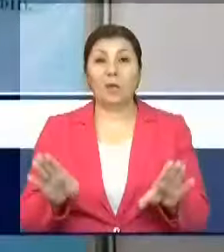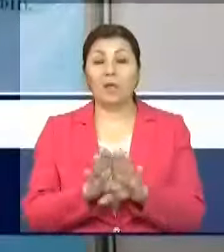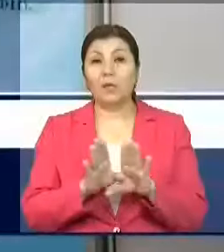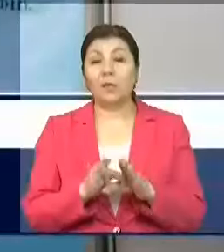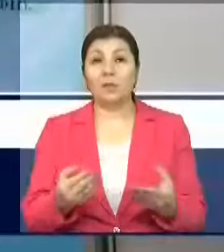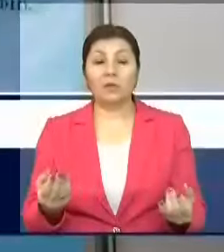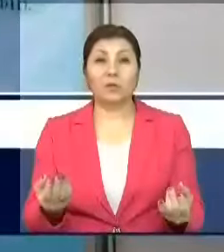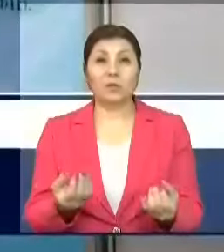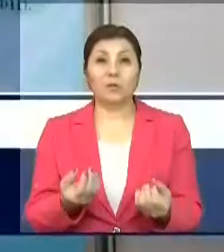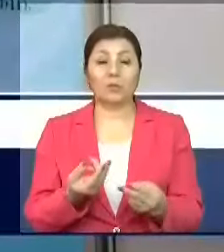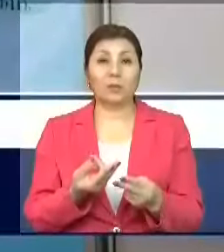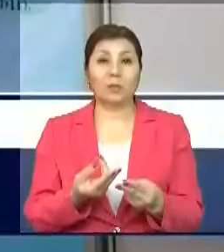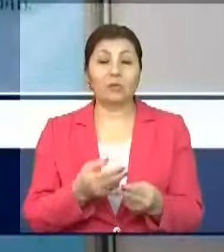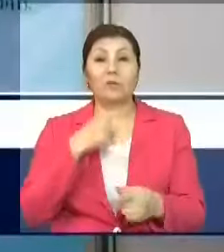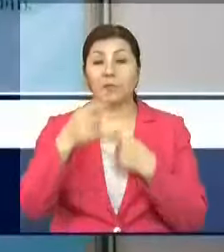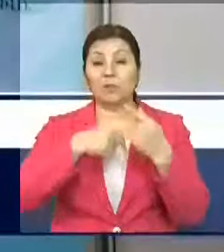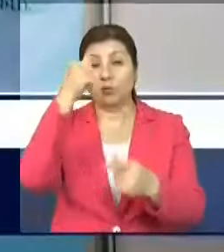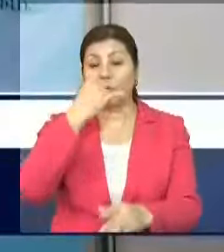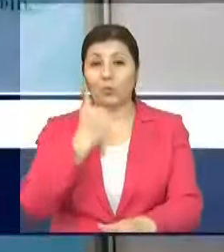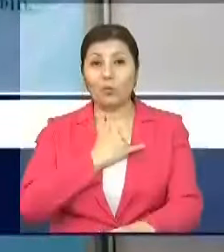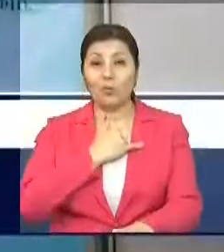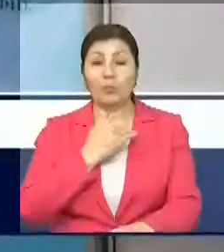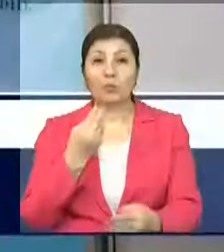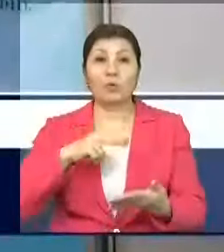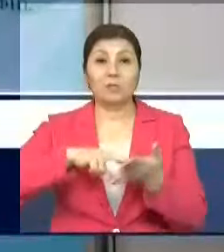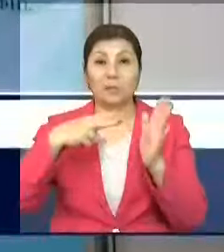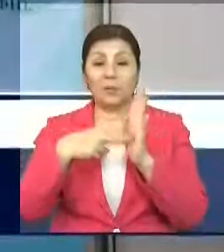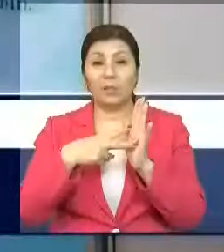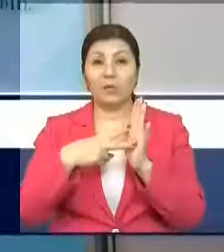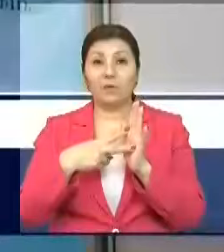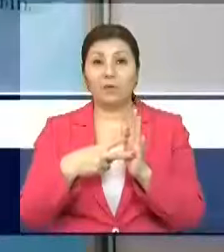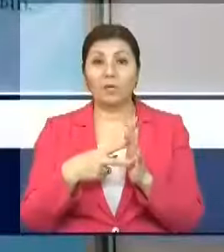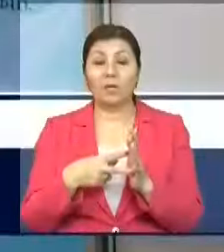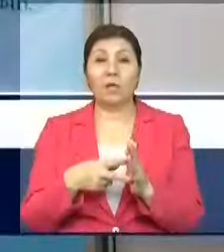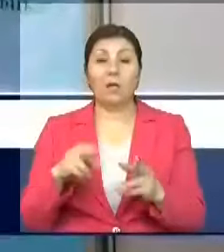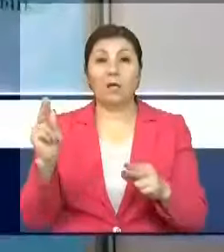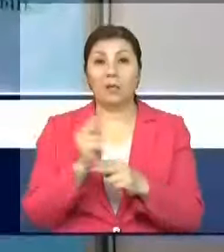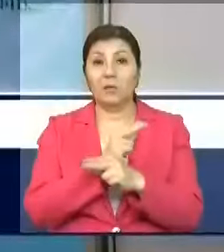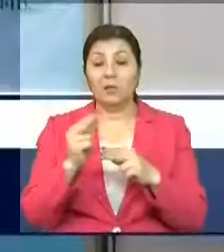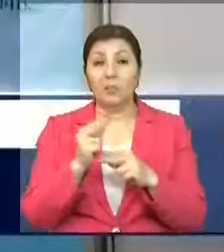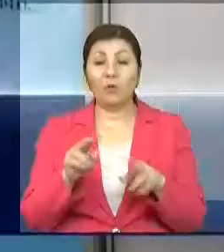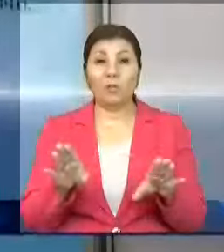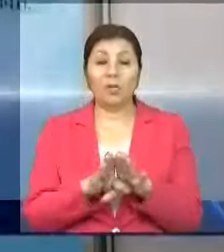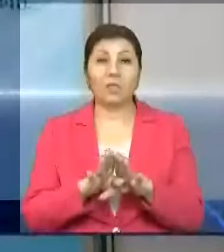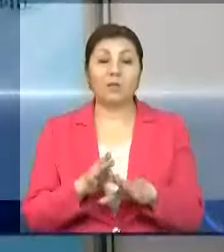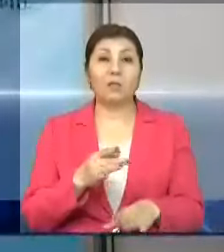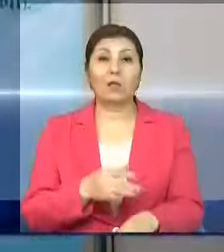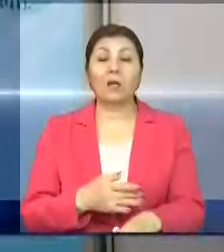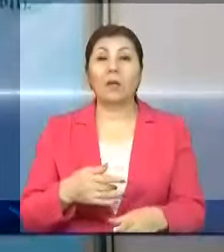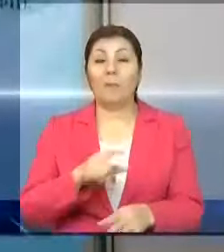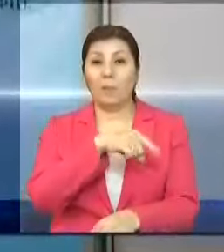еще желать лучшего. В следующем году у нас из бюджета запланировано капитальный ремонт данного медицинского